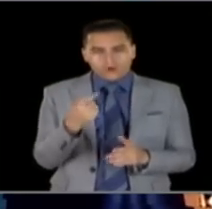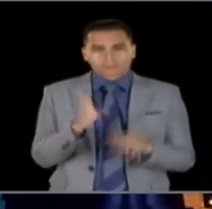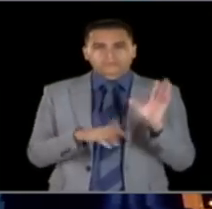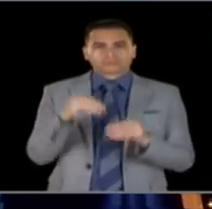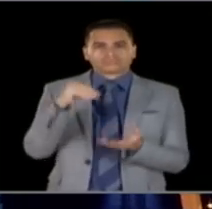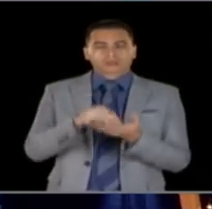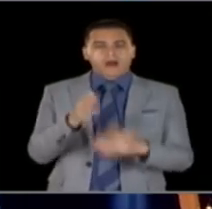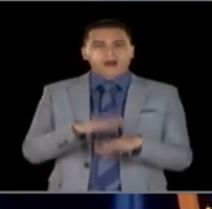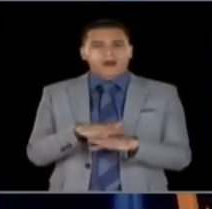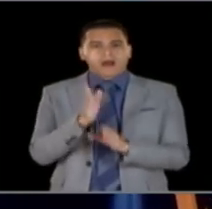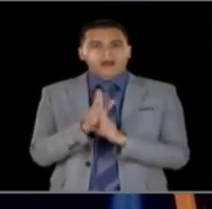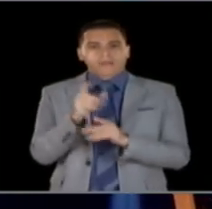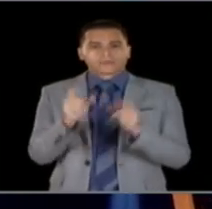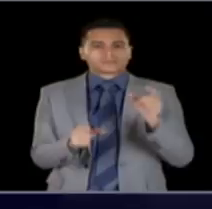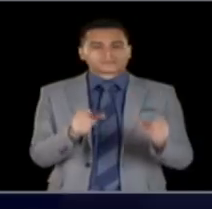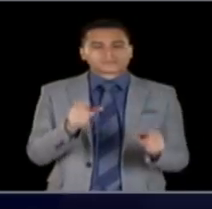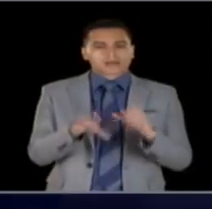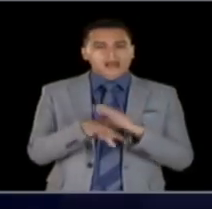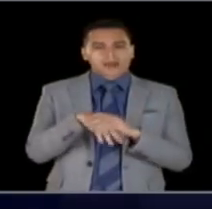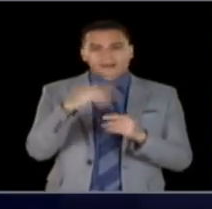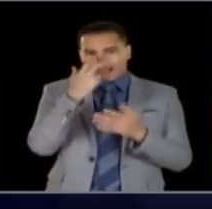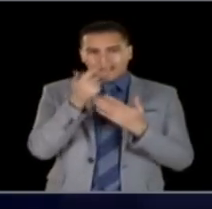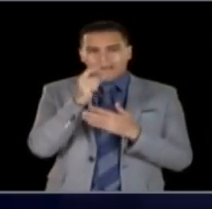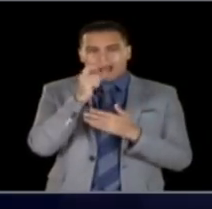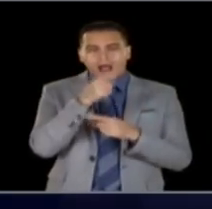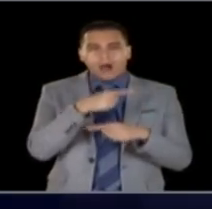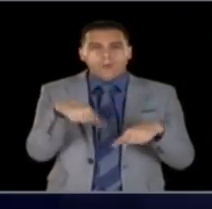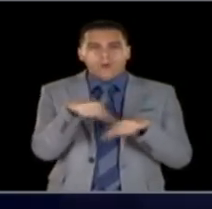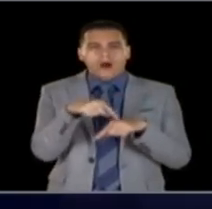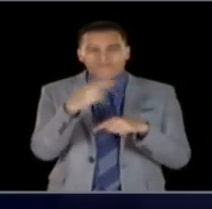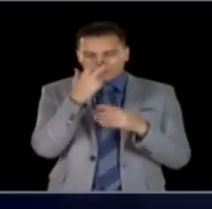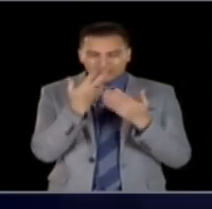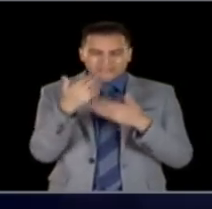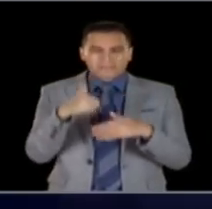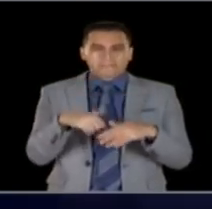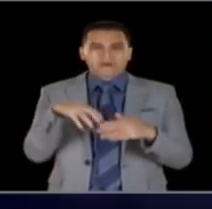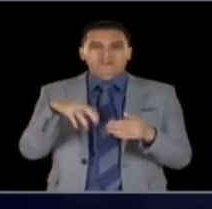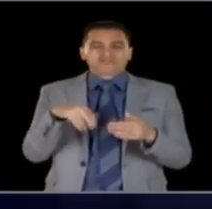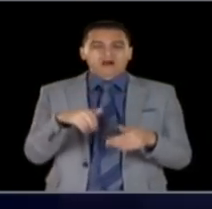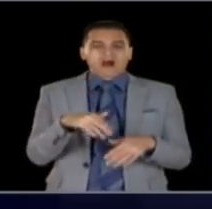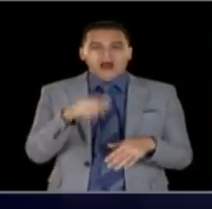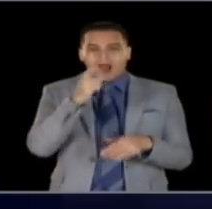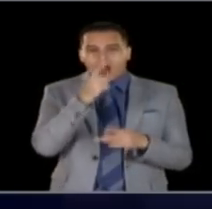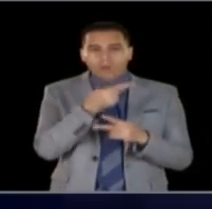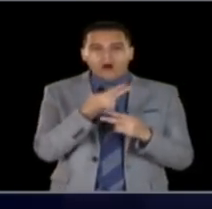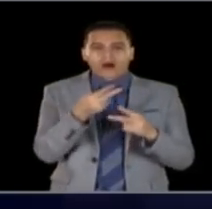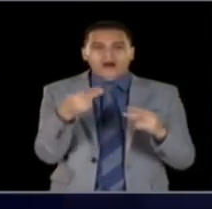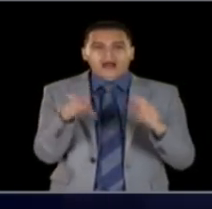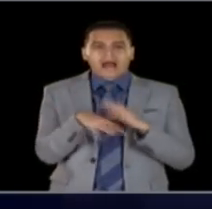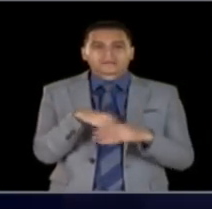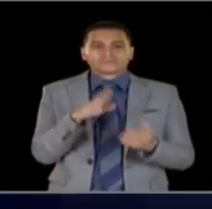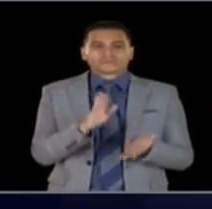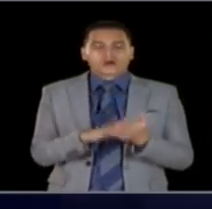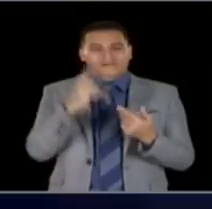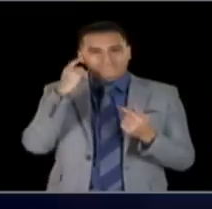بيحكي عن الأدوار اللي لعبتها المقاهي في تاريخ مدينة القاهرة الحديث وإزاي ساهمت